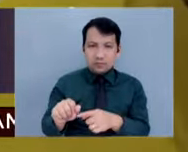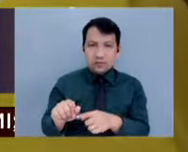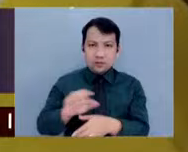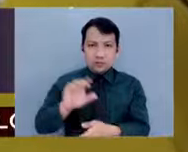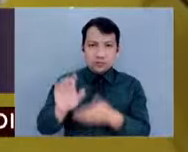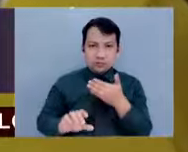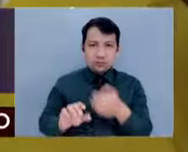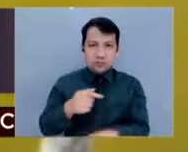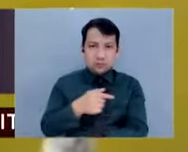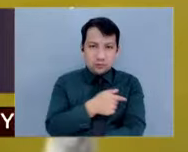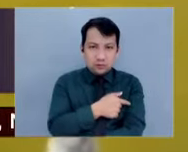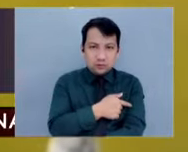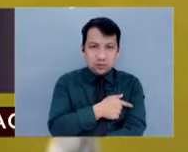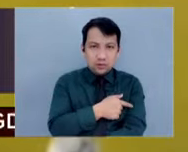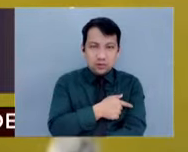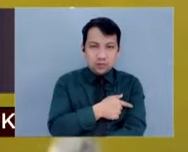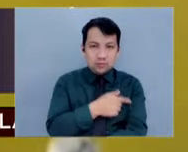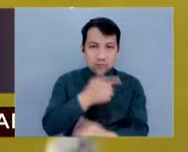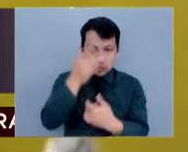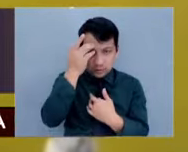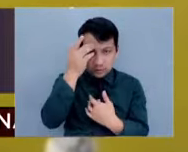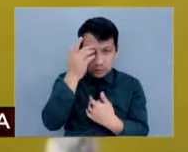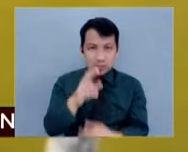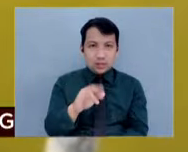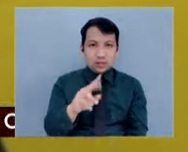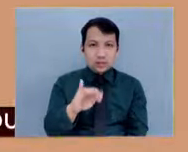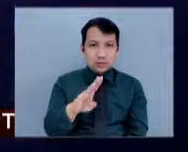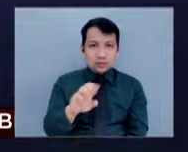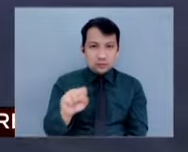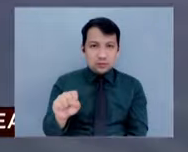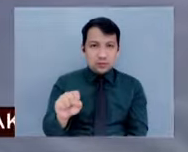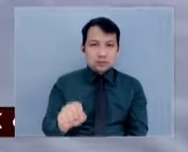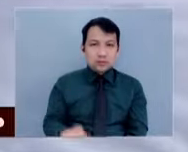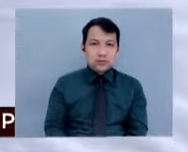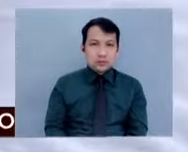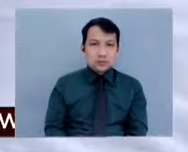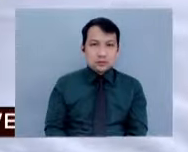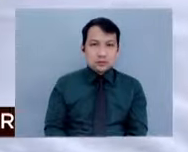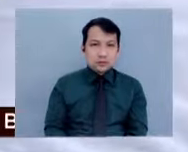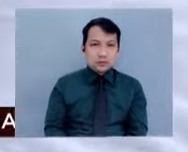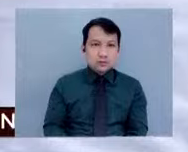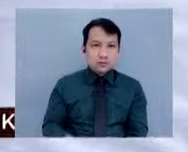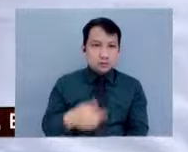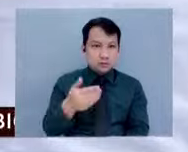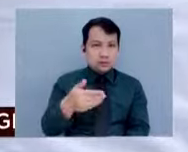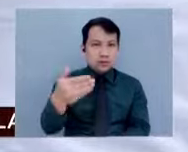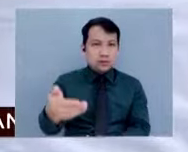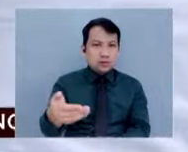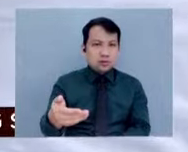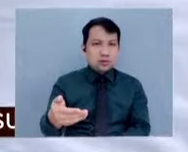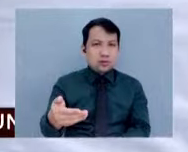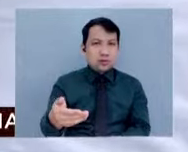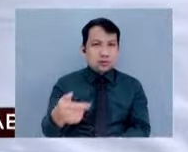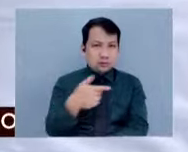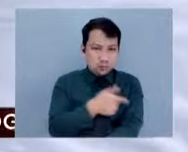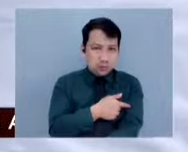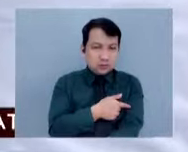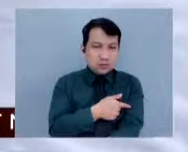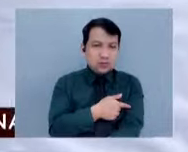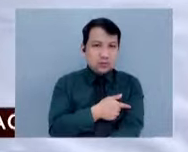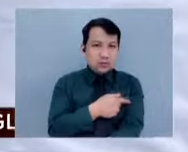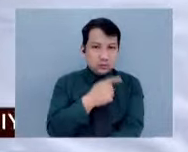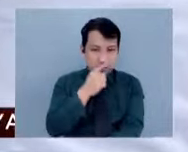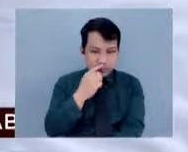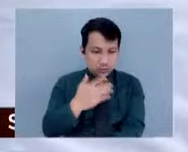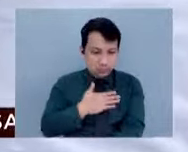bakuna kontra rabies ang alaga. Yun nga lang. Yung mga sumunod po kasing bakuna niya is yung mga kapatid ko na